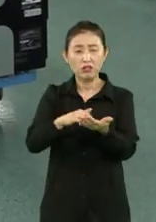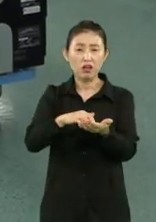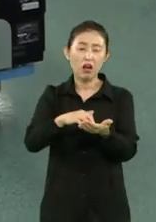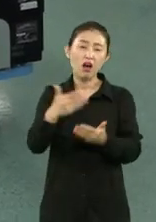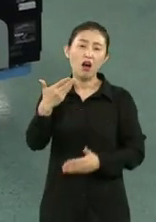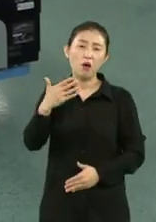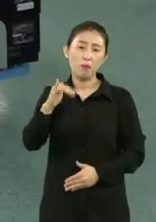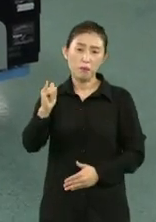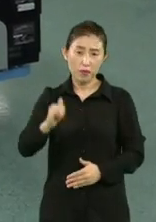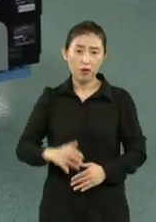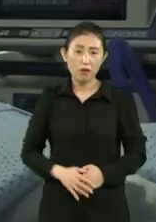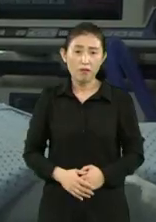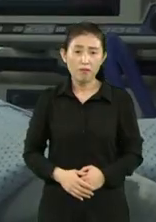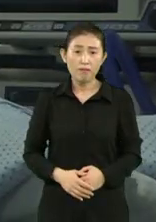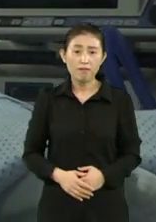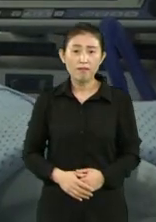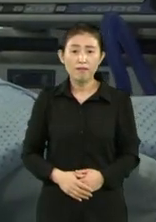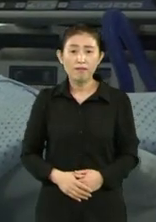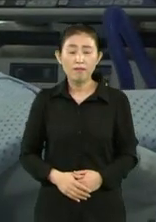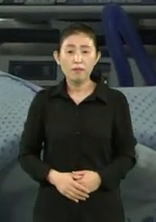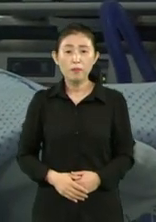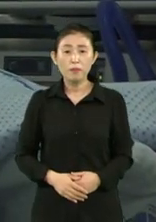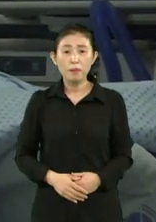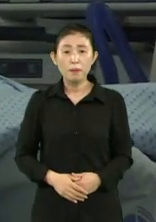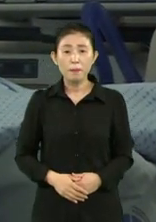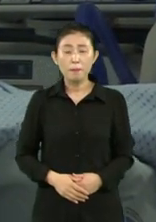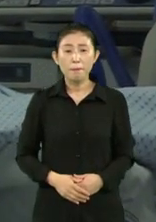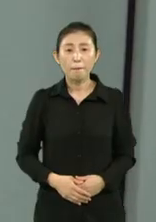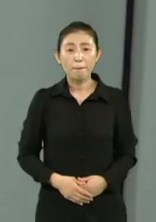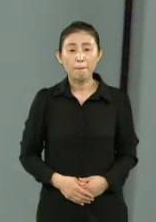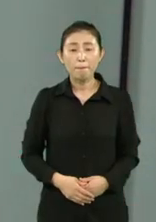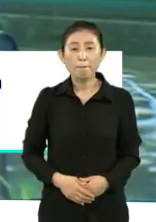코로나19 확산세는 줄어들지 않고 있습니다.